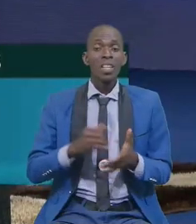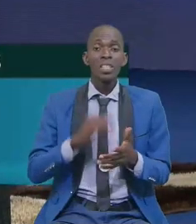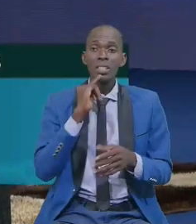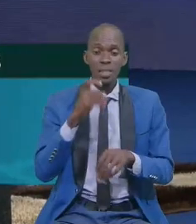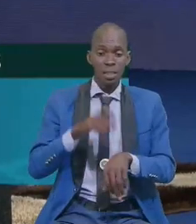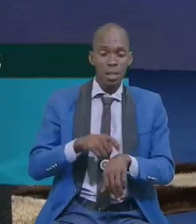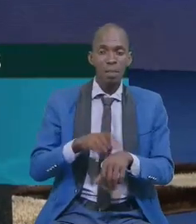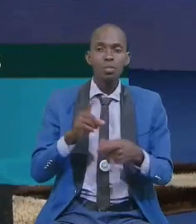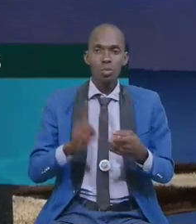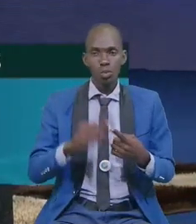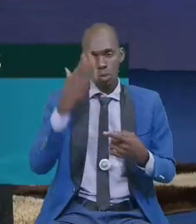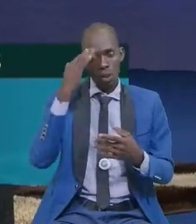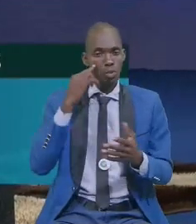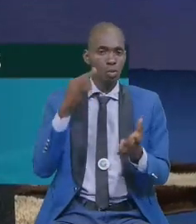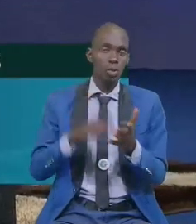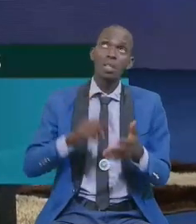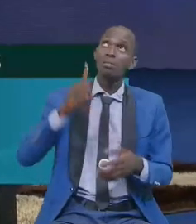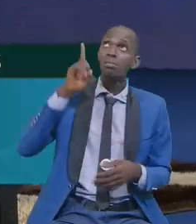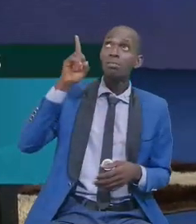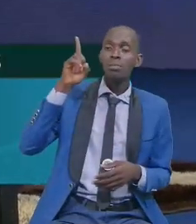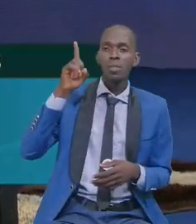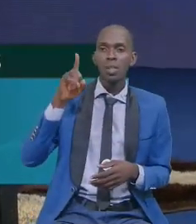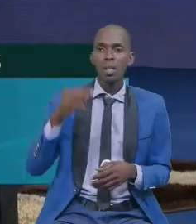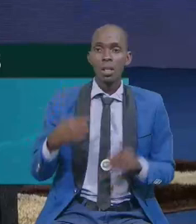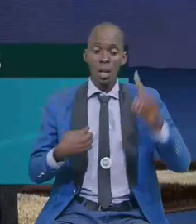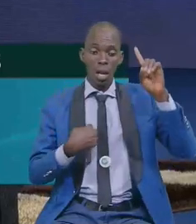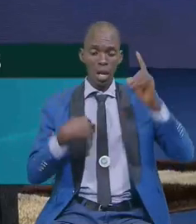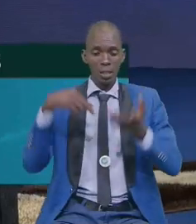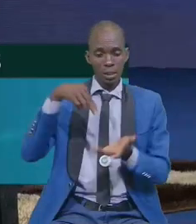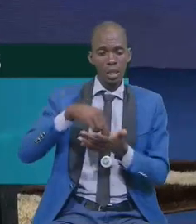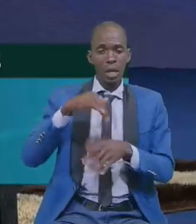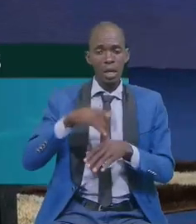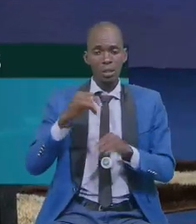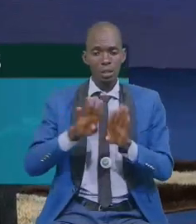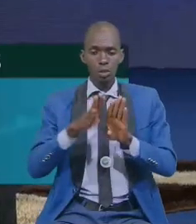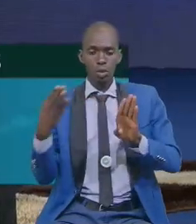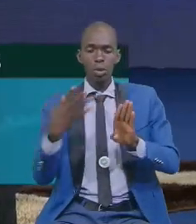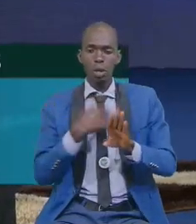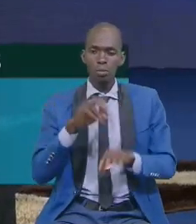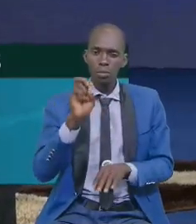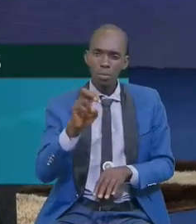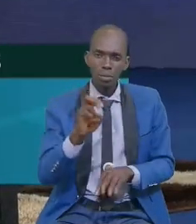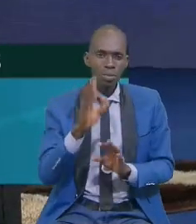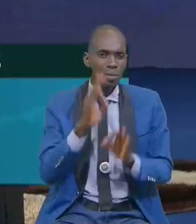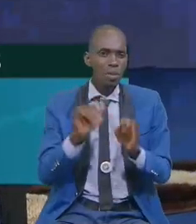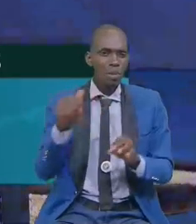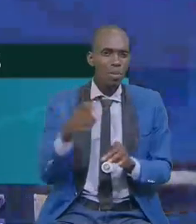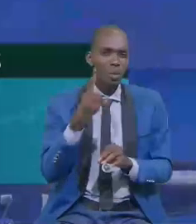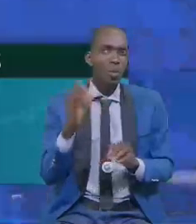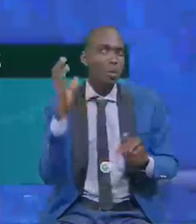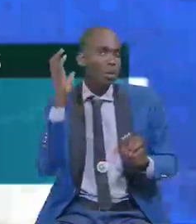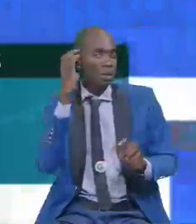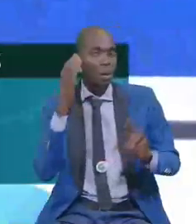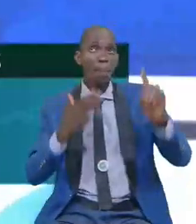C'est le moment de le reconnaître. Je tiens à la porte et je frappe. Si quelqu'un entend